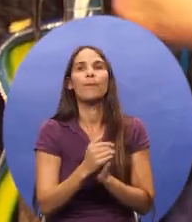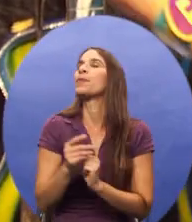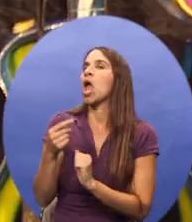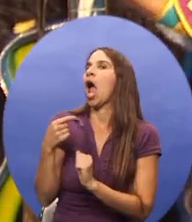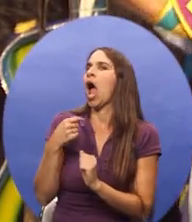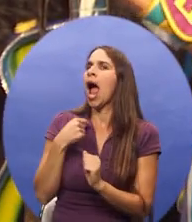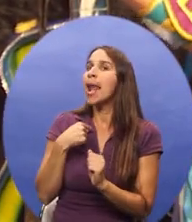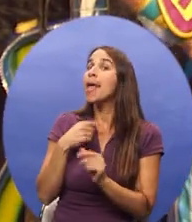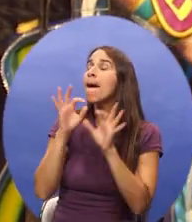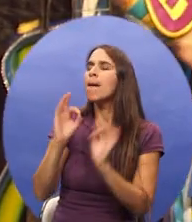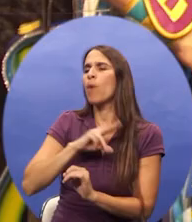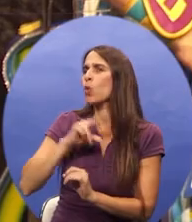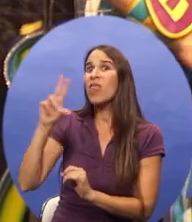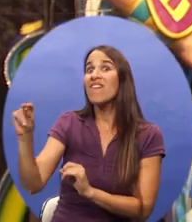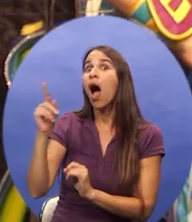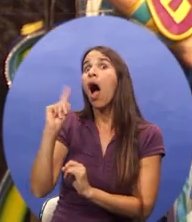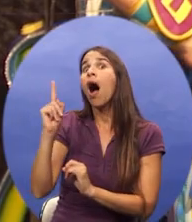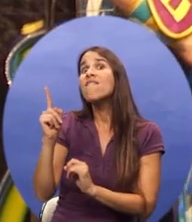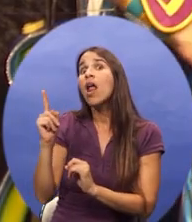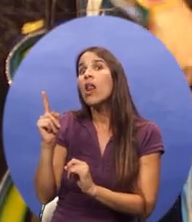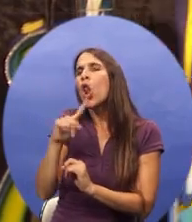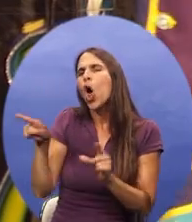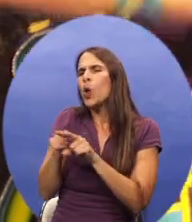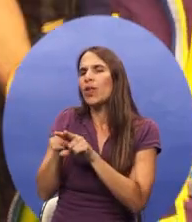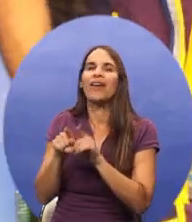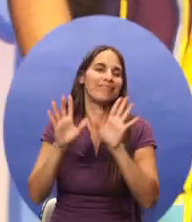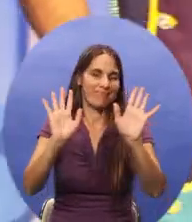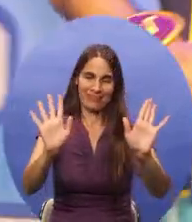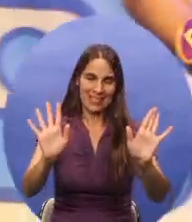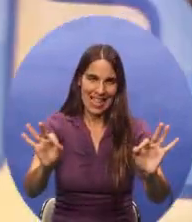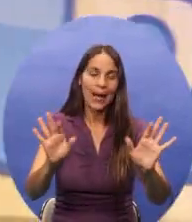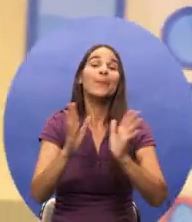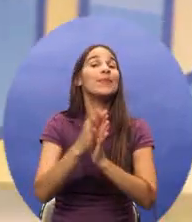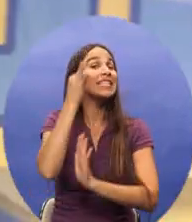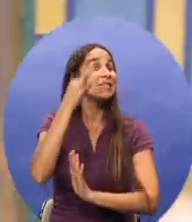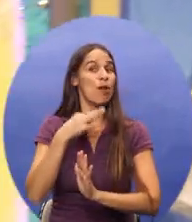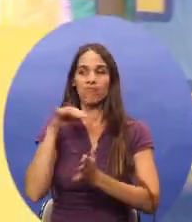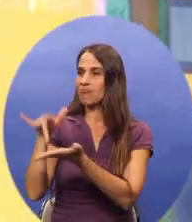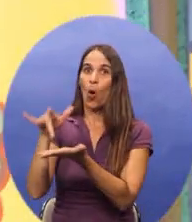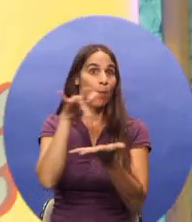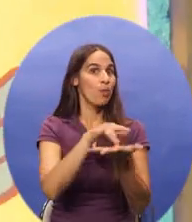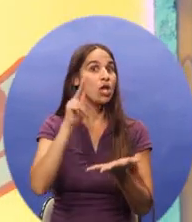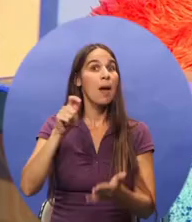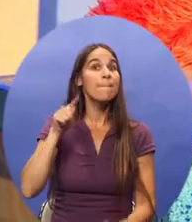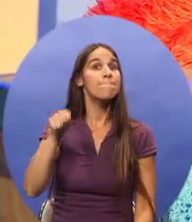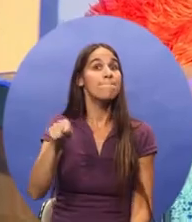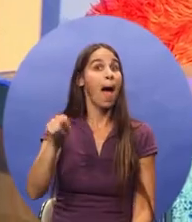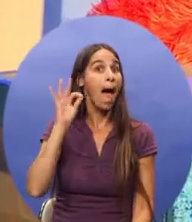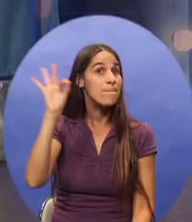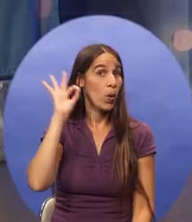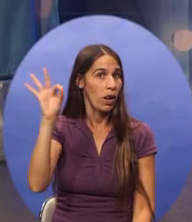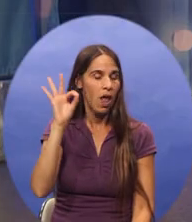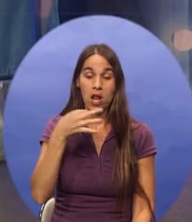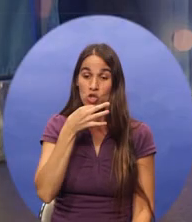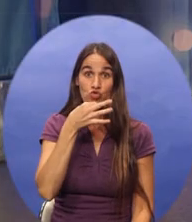עצמך? שאני בדיוק כמוהו, רק לא אותו דבר. בסדר, בסדר, אז שימו לב, על כל עמדה יש לכם פעמון.